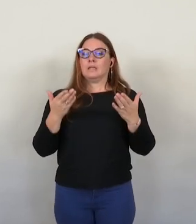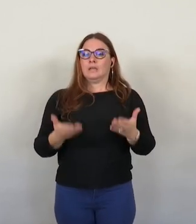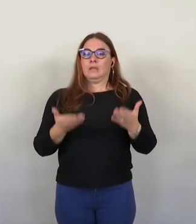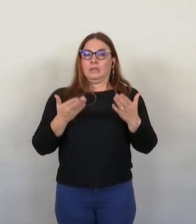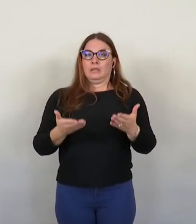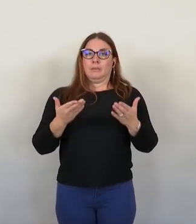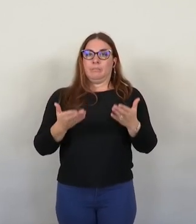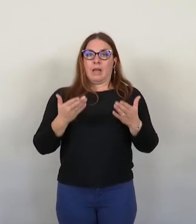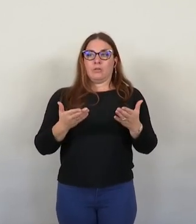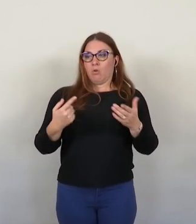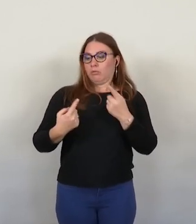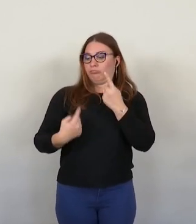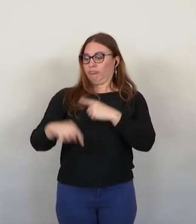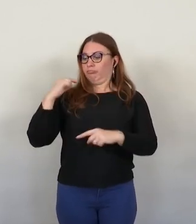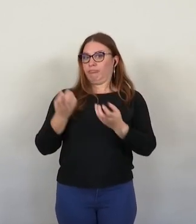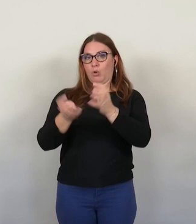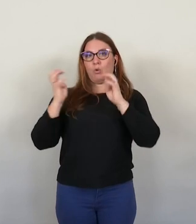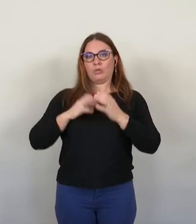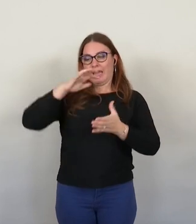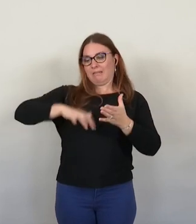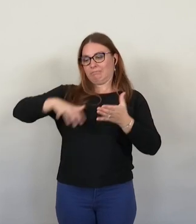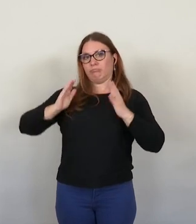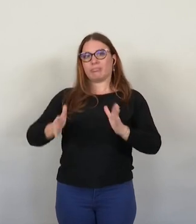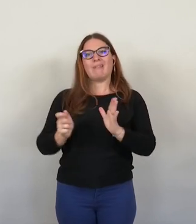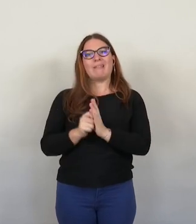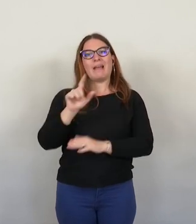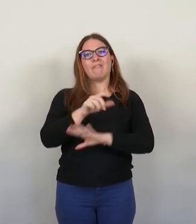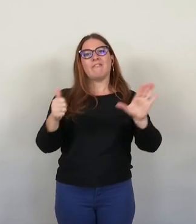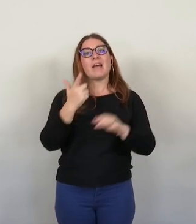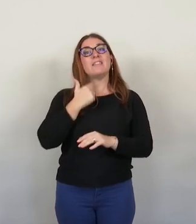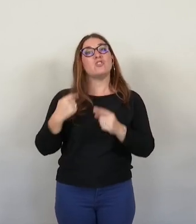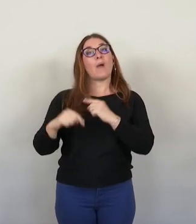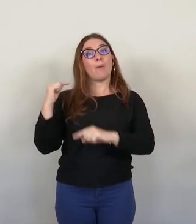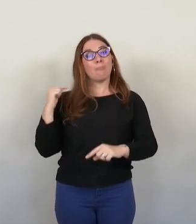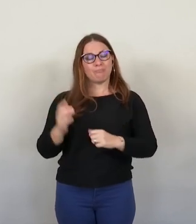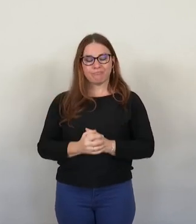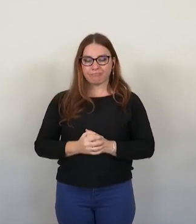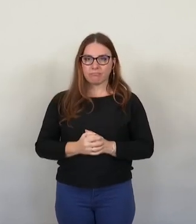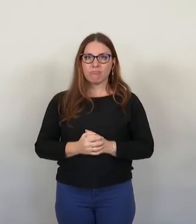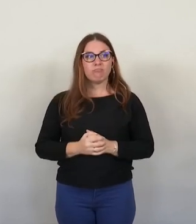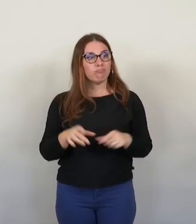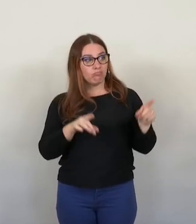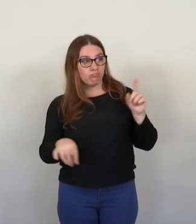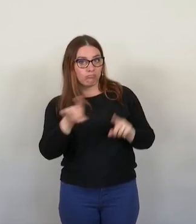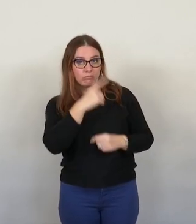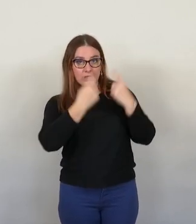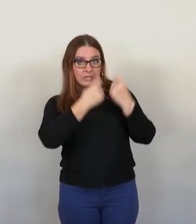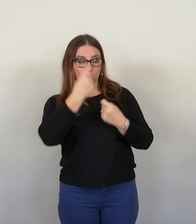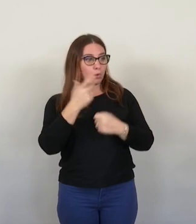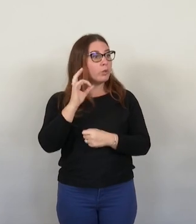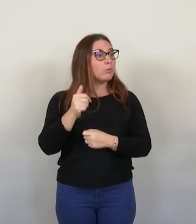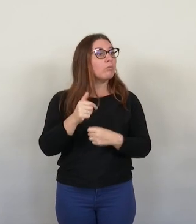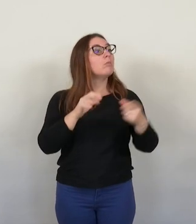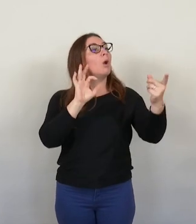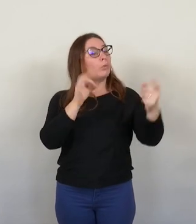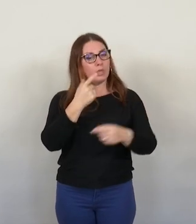compte-rendu du dernier conseil c'est le conseil du 26 juin 2023 est-ce qu'il y a des questions sur ce compte-rendu oui